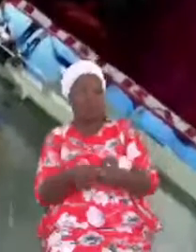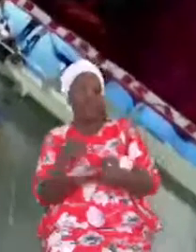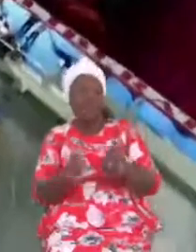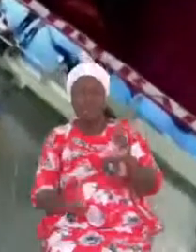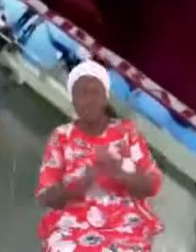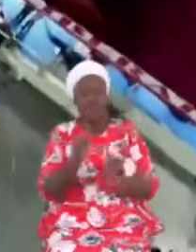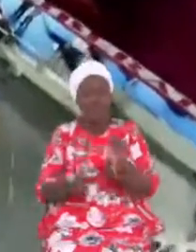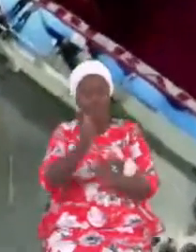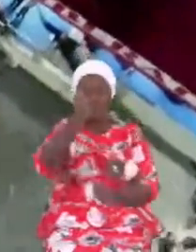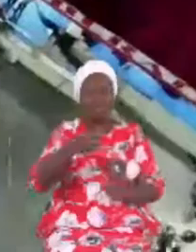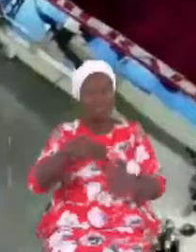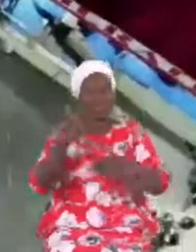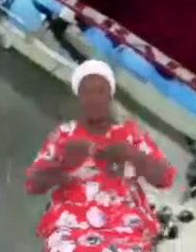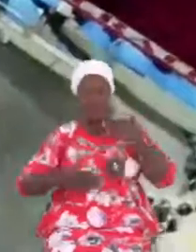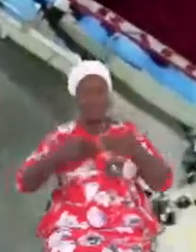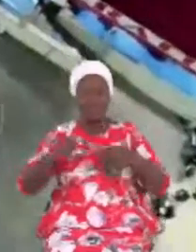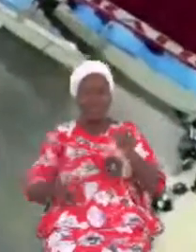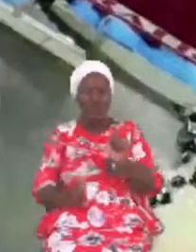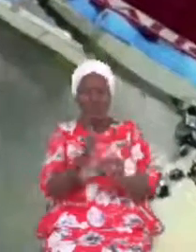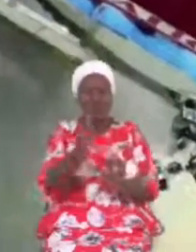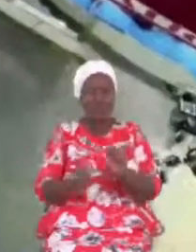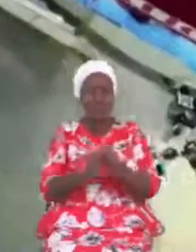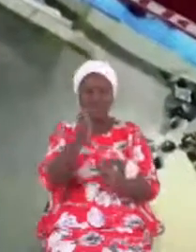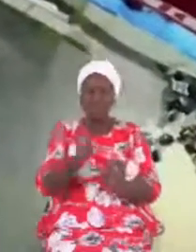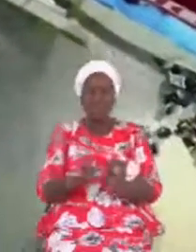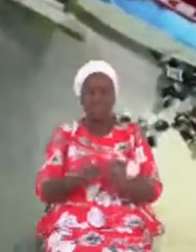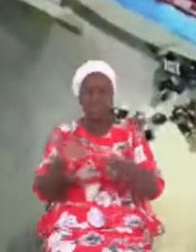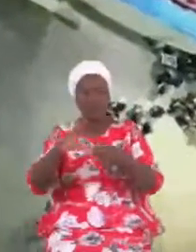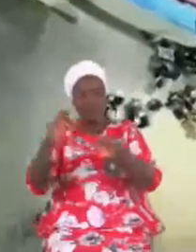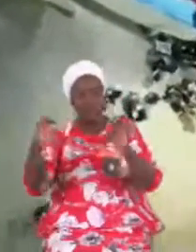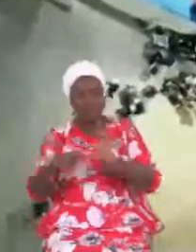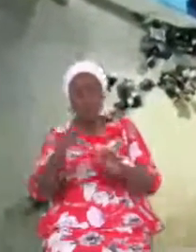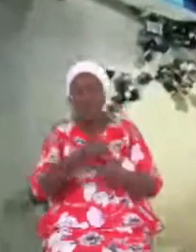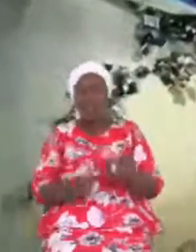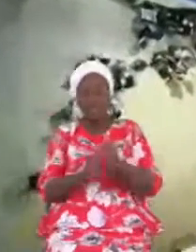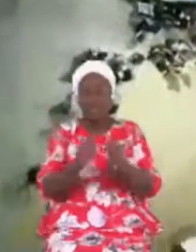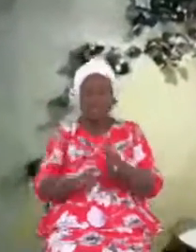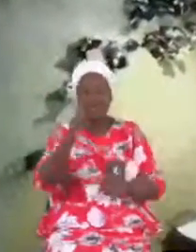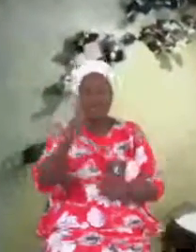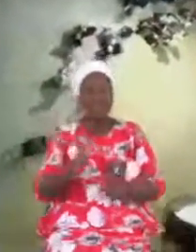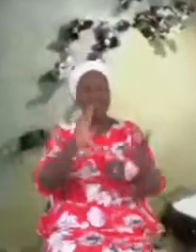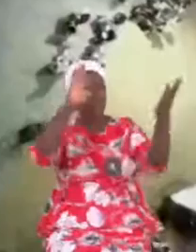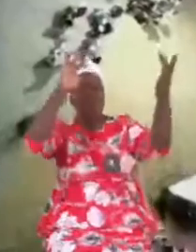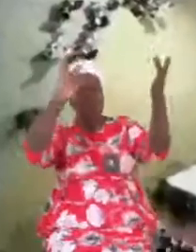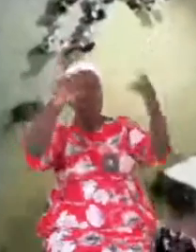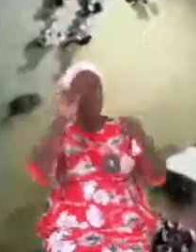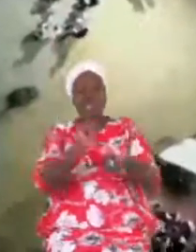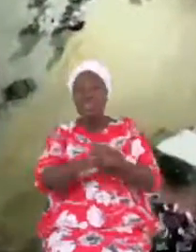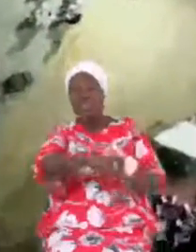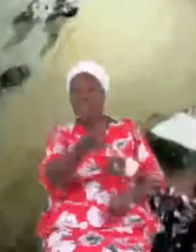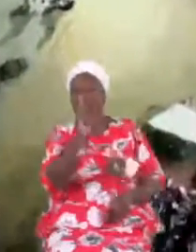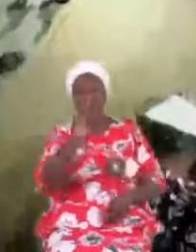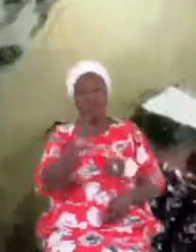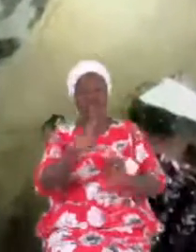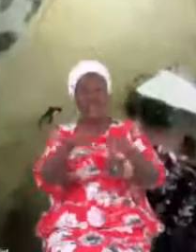La plus grande joie, la plus grande histoire et la plus grande attente que quiconque peut te